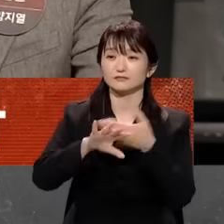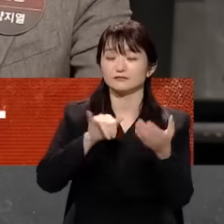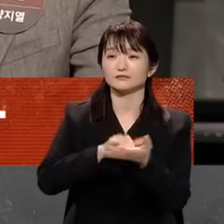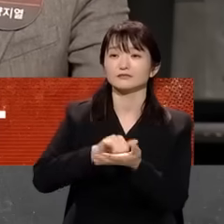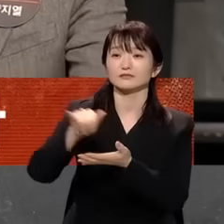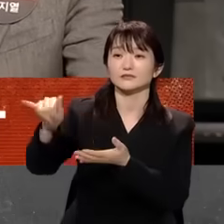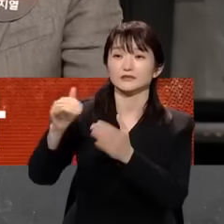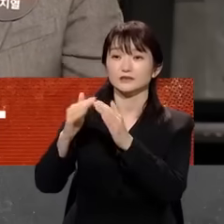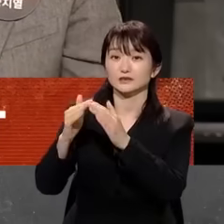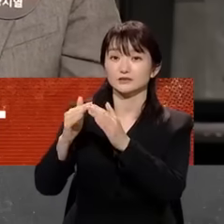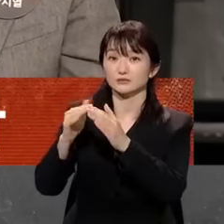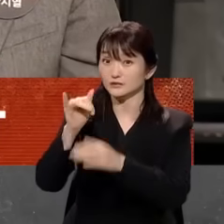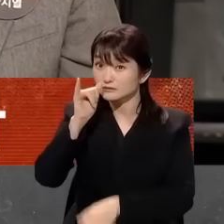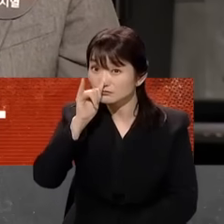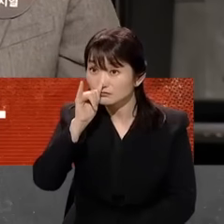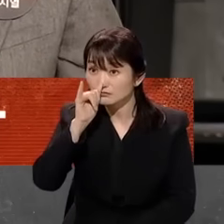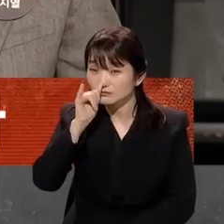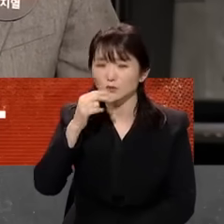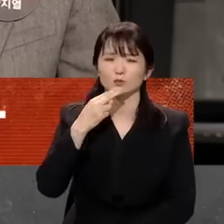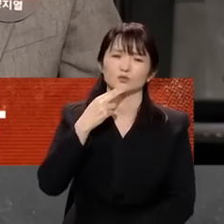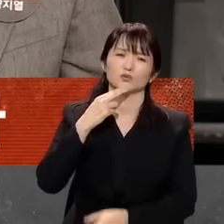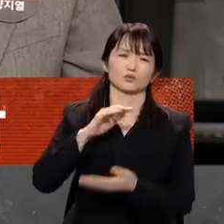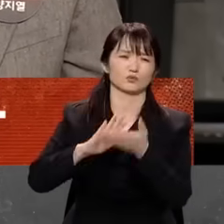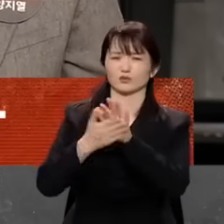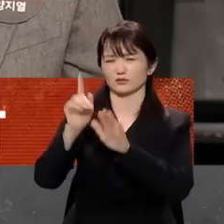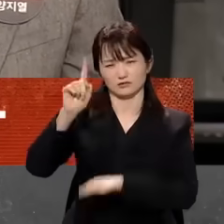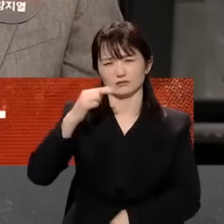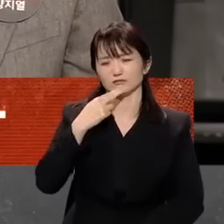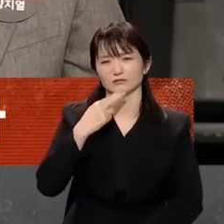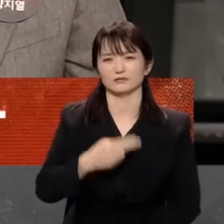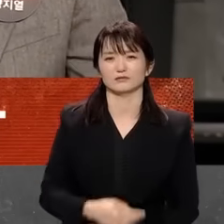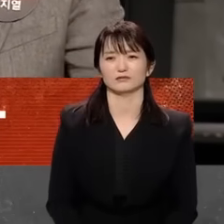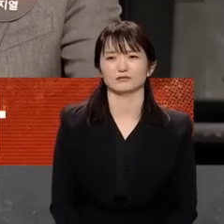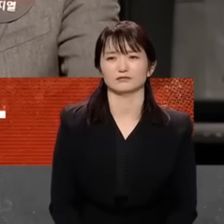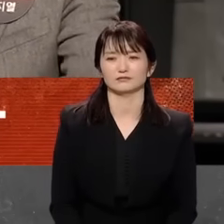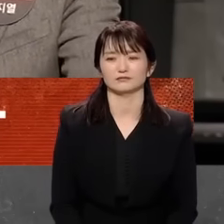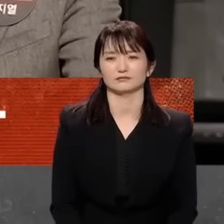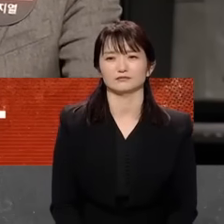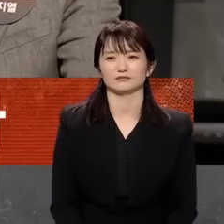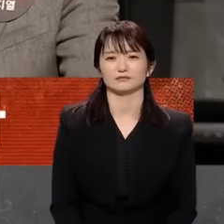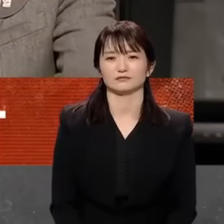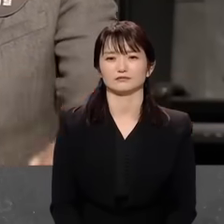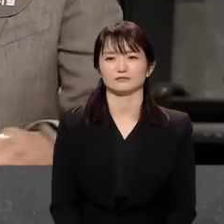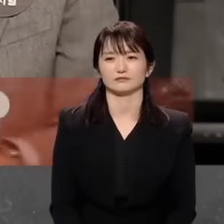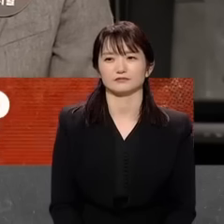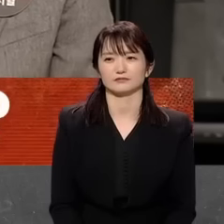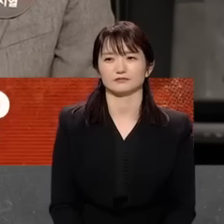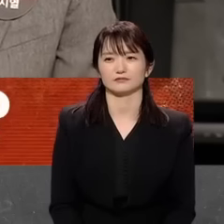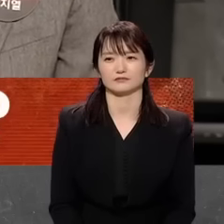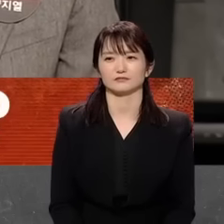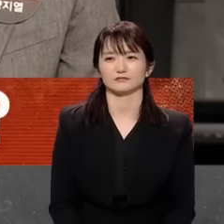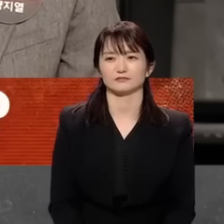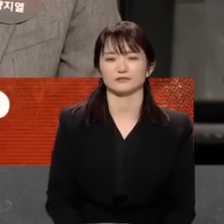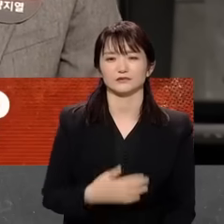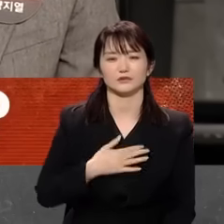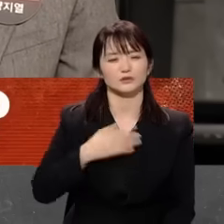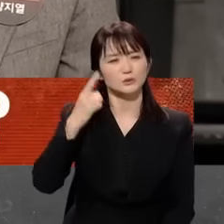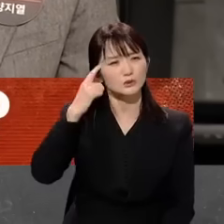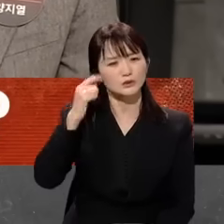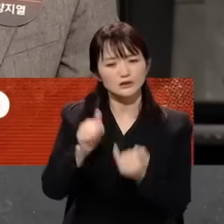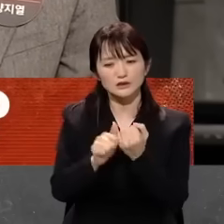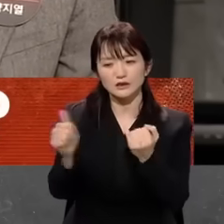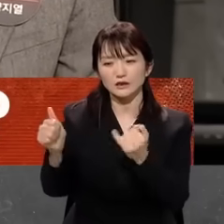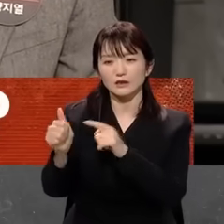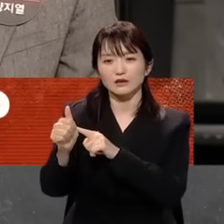떡하니 생깁니까음 뭐 변하는게 있어요 없거든요 없기 때문에 이거는 제가 만약에 남편 미쳐 버릴 것 같아요 어 이거